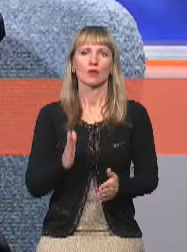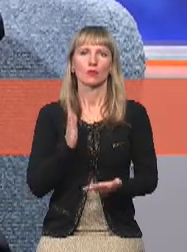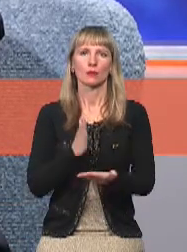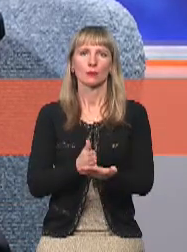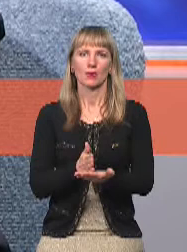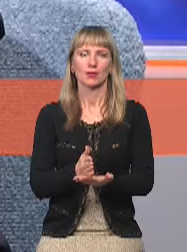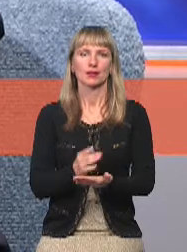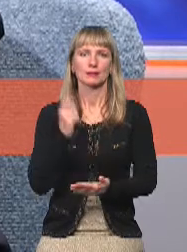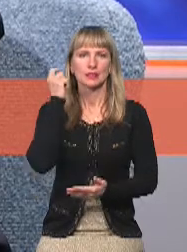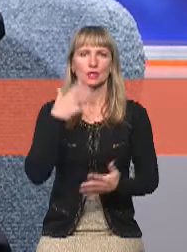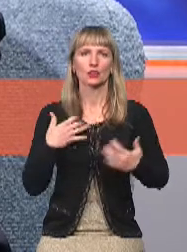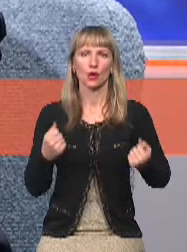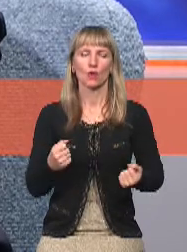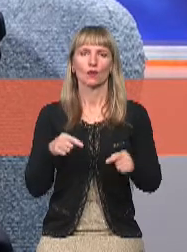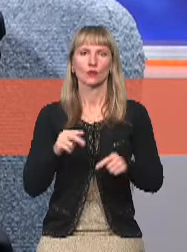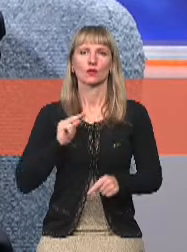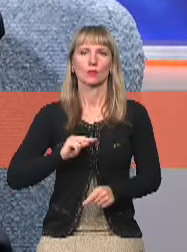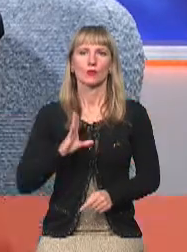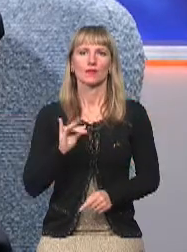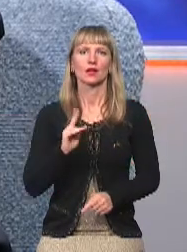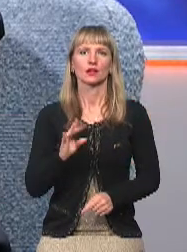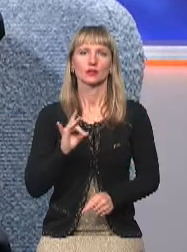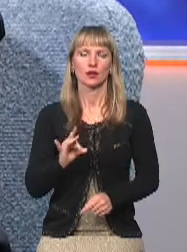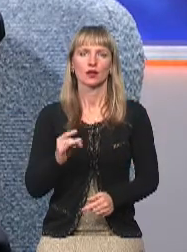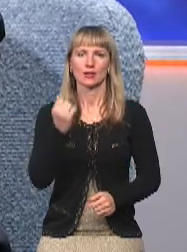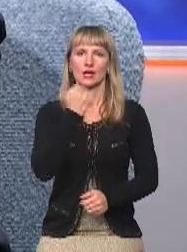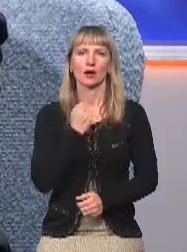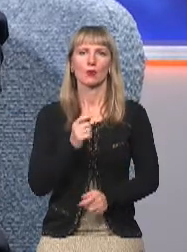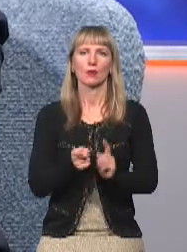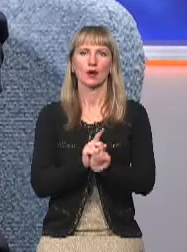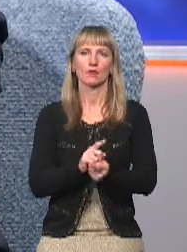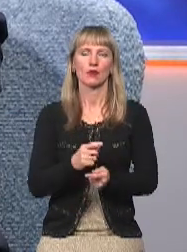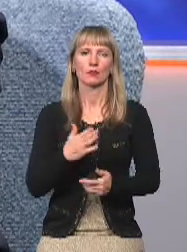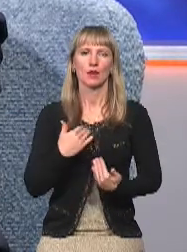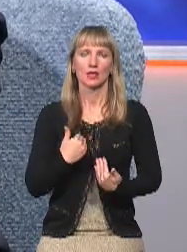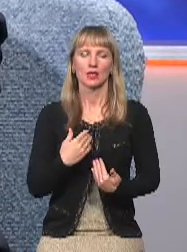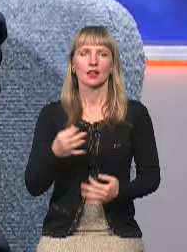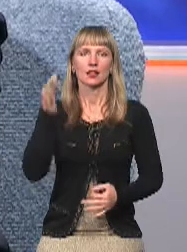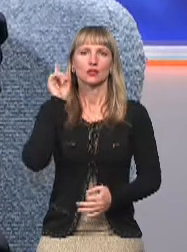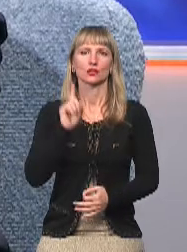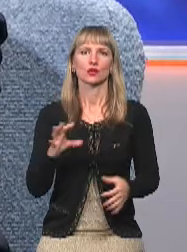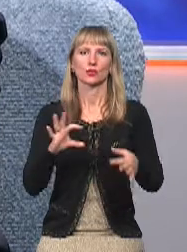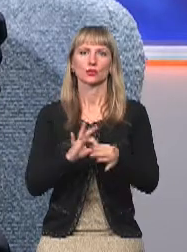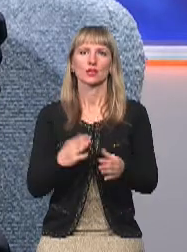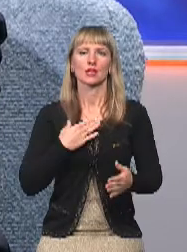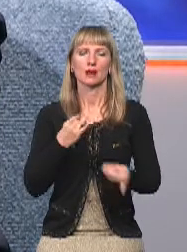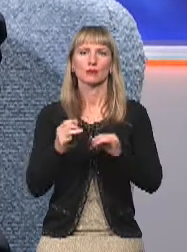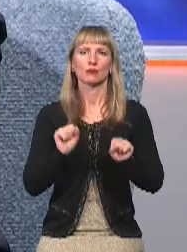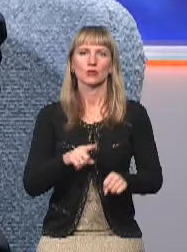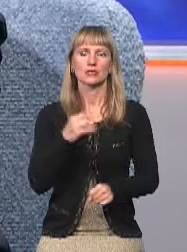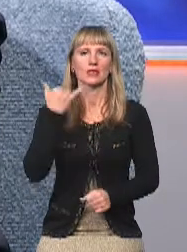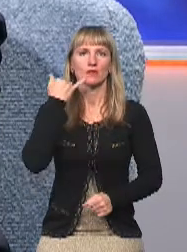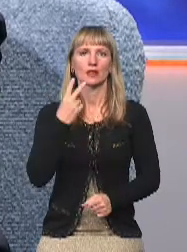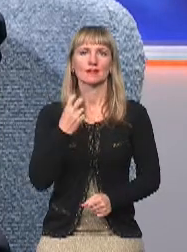здоров'я. У студії для вас працює Віктор Дерев'янко. Дякуємо за мову жестів Ганні Криченко. Нагадую, що долучитися до нашої розмови ви можете за